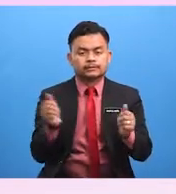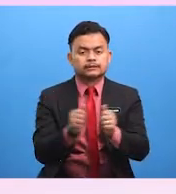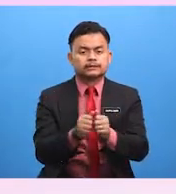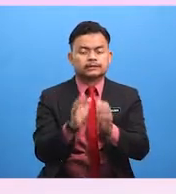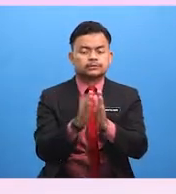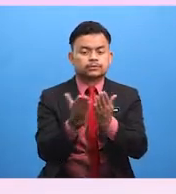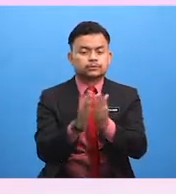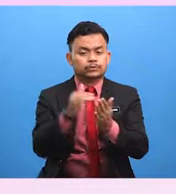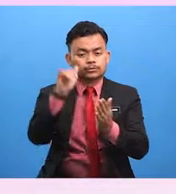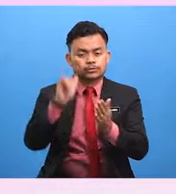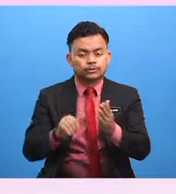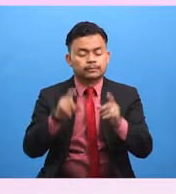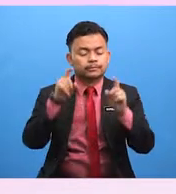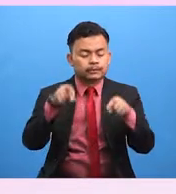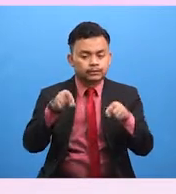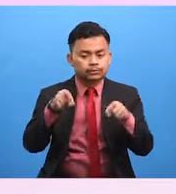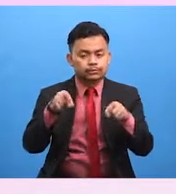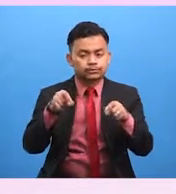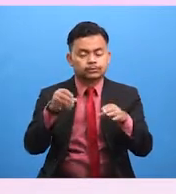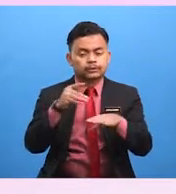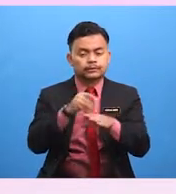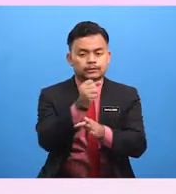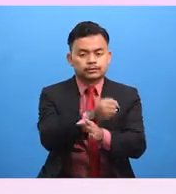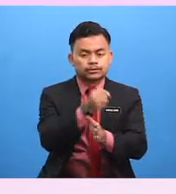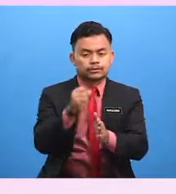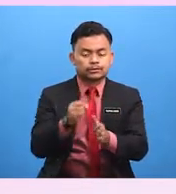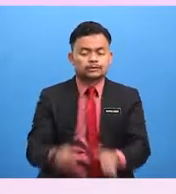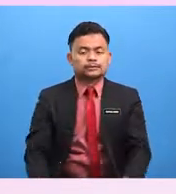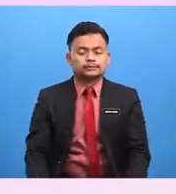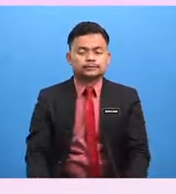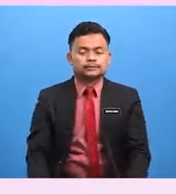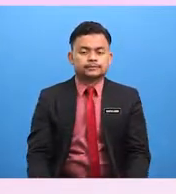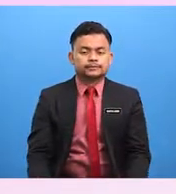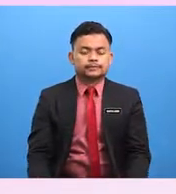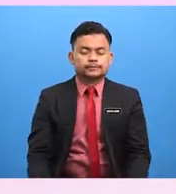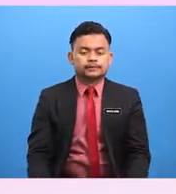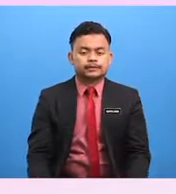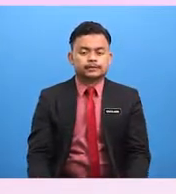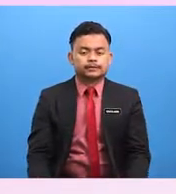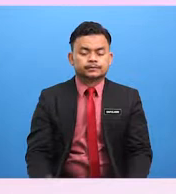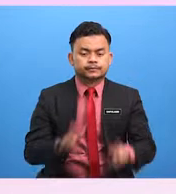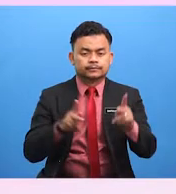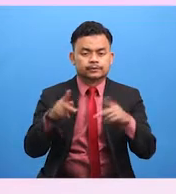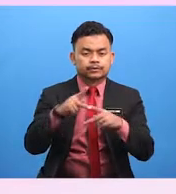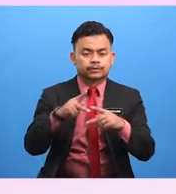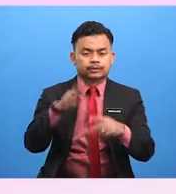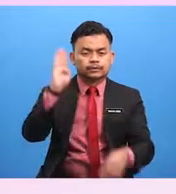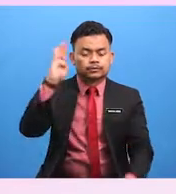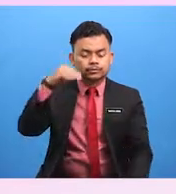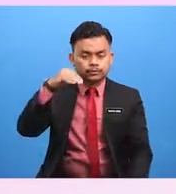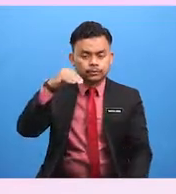yang perlu disusun. Jadi, kotak berbentuk kuboid lebih